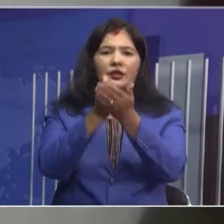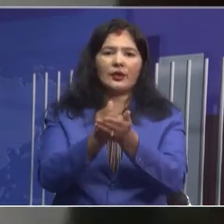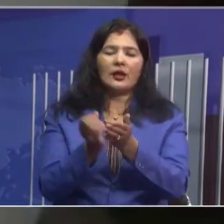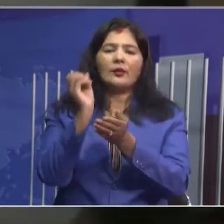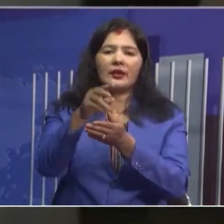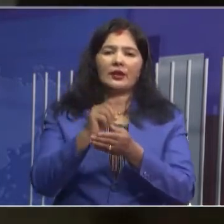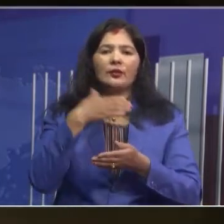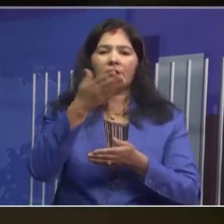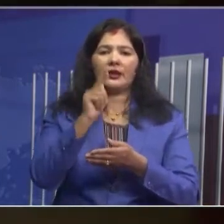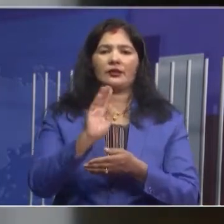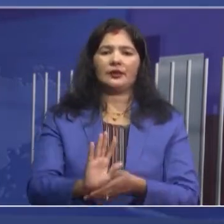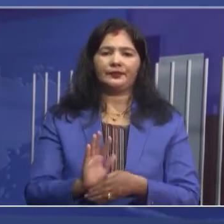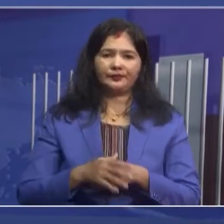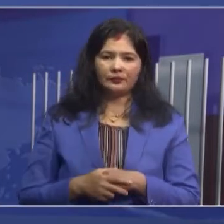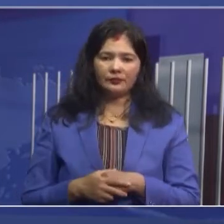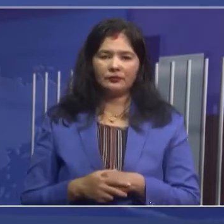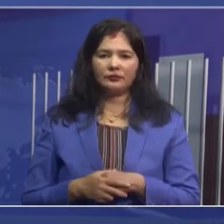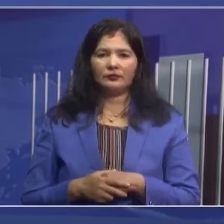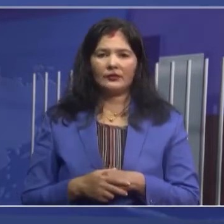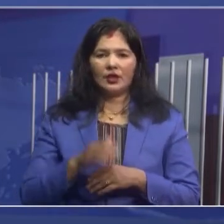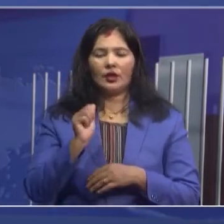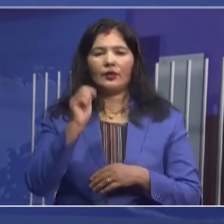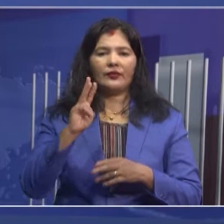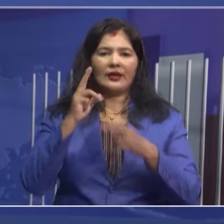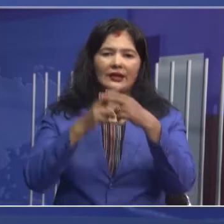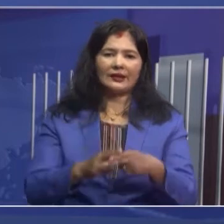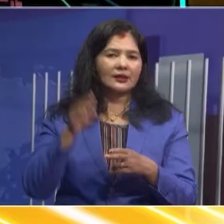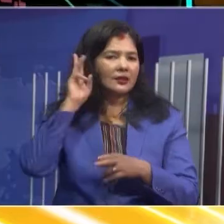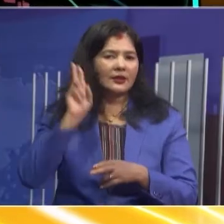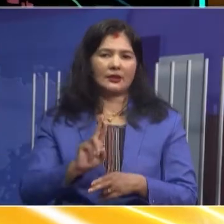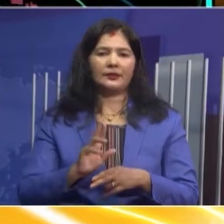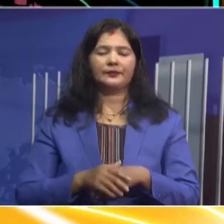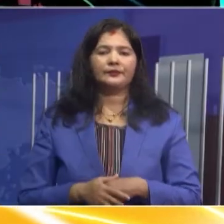पनि बताएका छन् अब आर्थिक समाचार